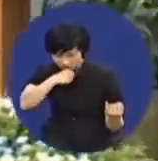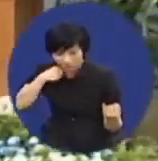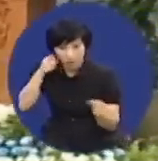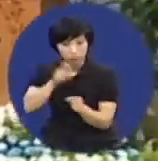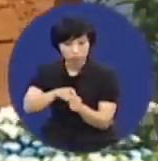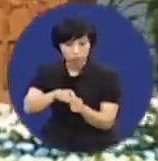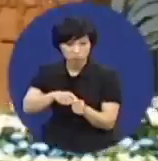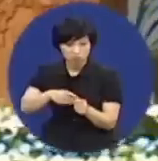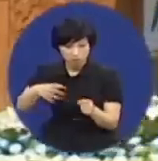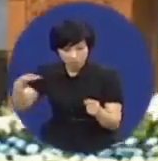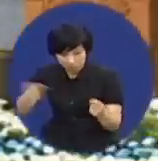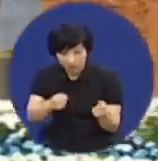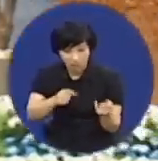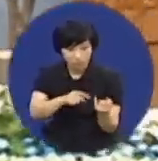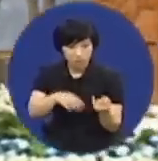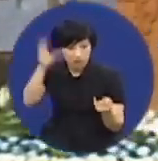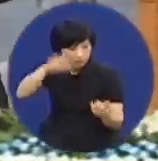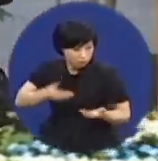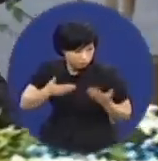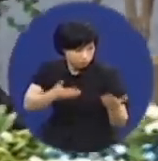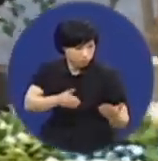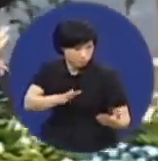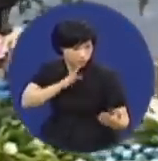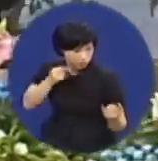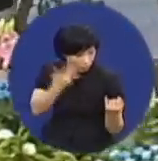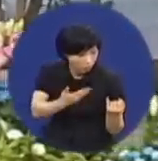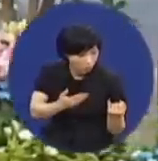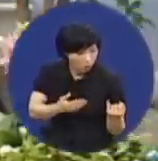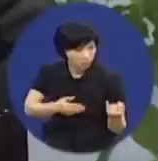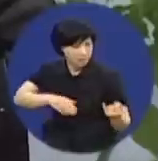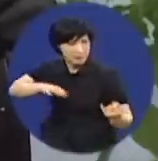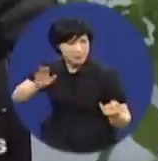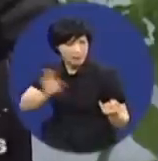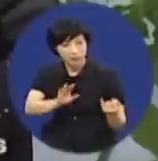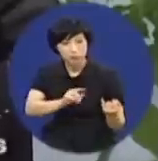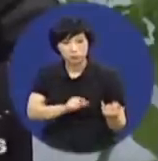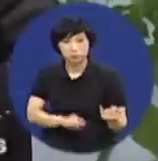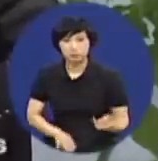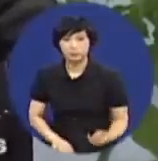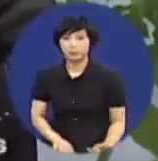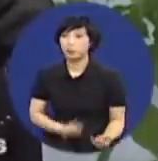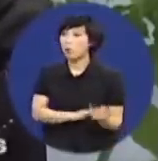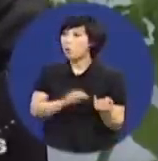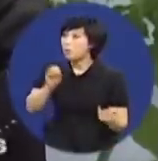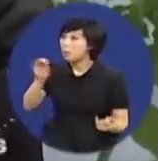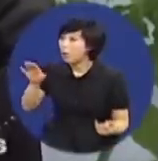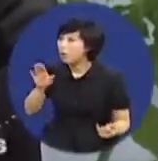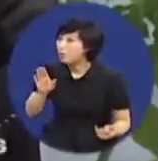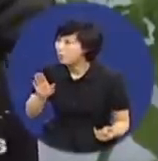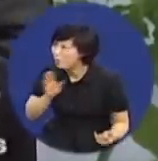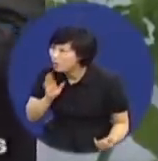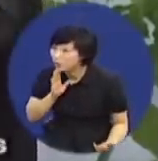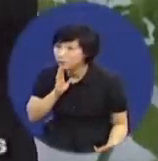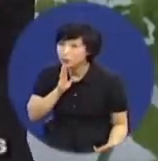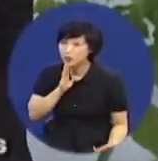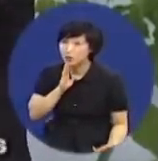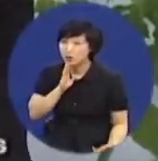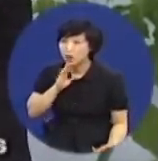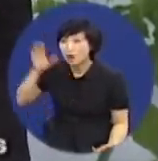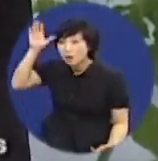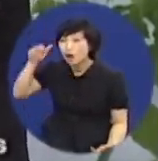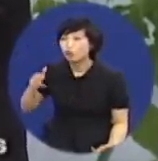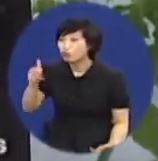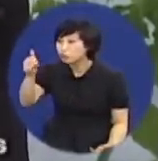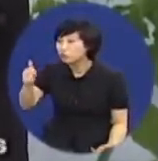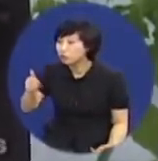子供たちのパンを取り上げて子犬に投げてやるのは良くないことです。しかしその女は、